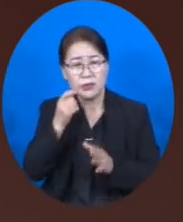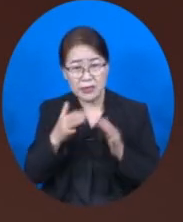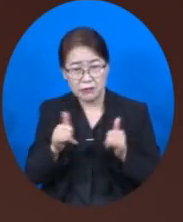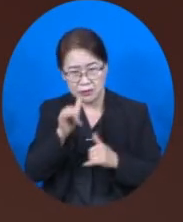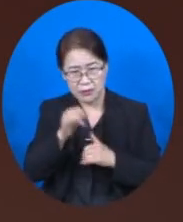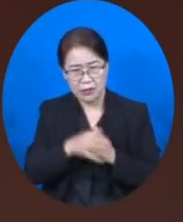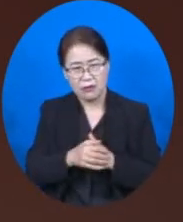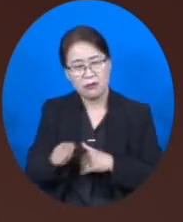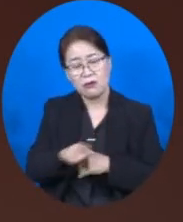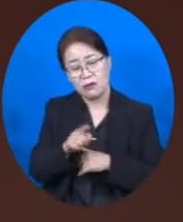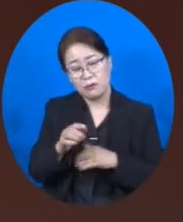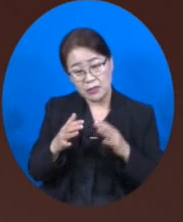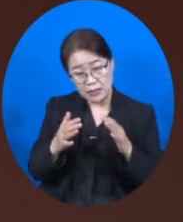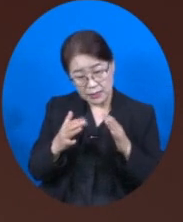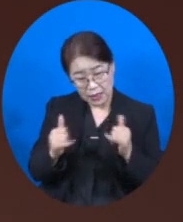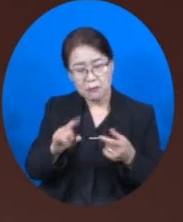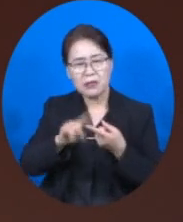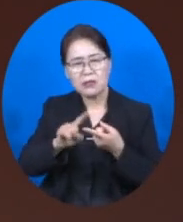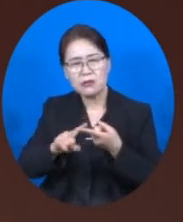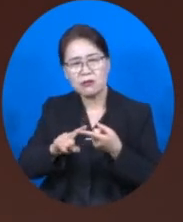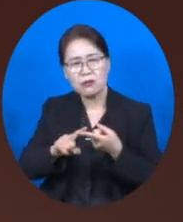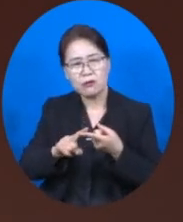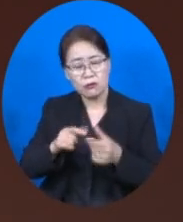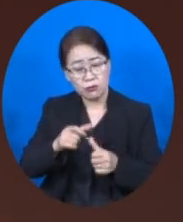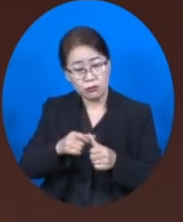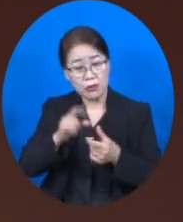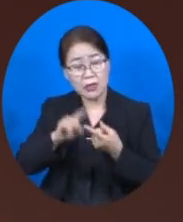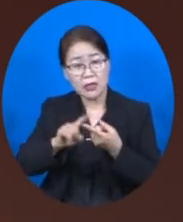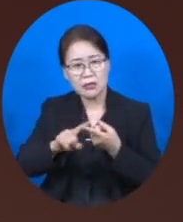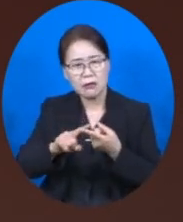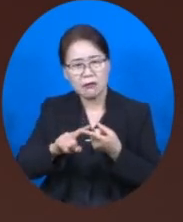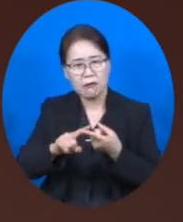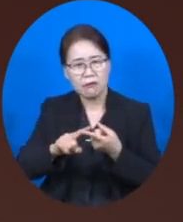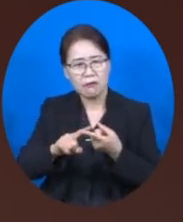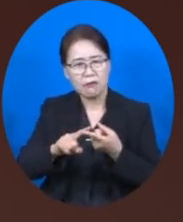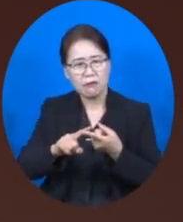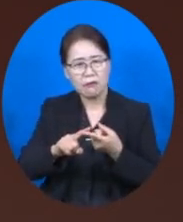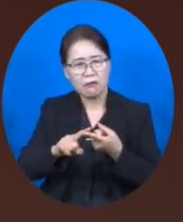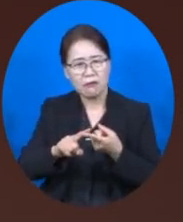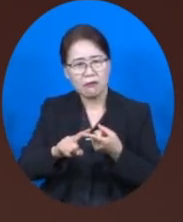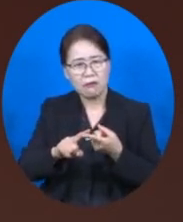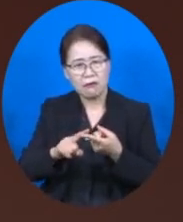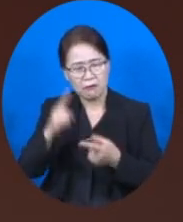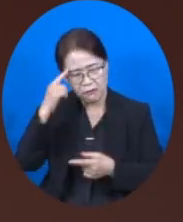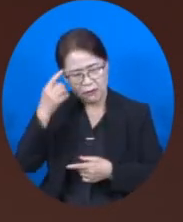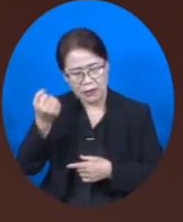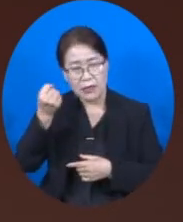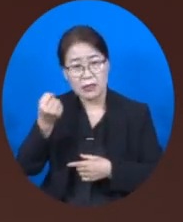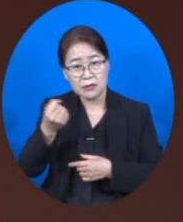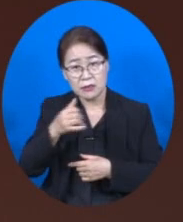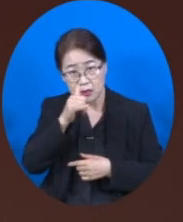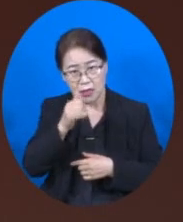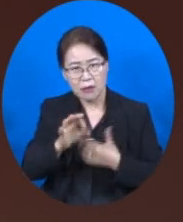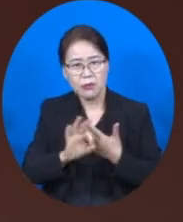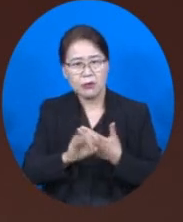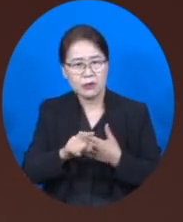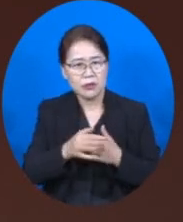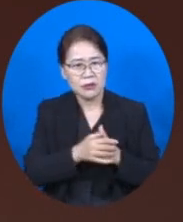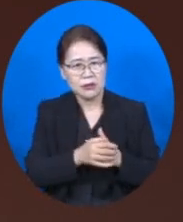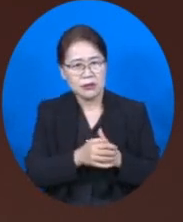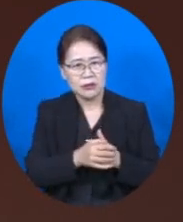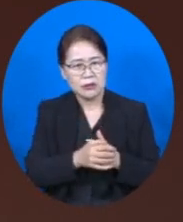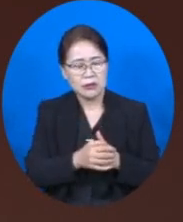나름대로 어떤 사람에 대해서 구원에 관하여 어떤 선입견과 편견이 있다면 그